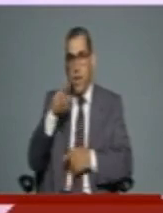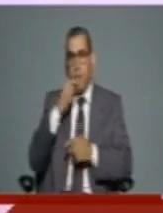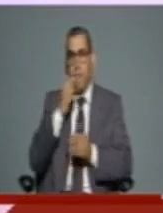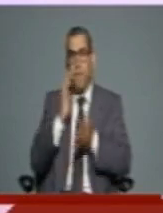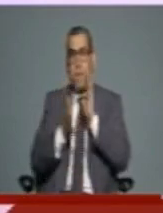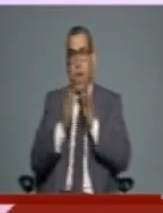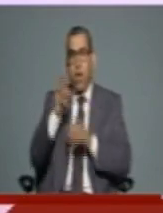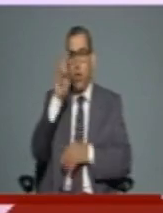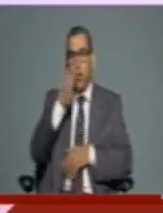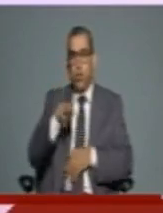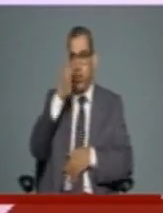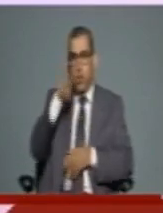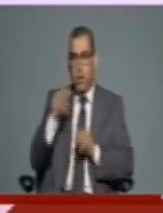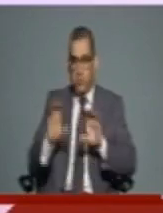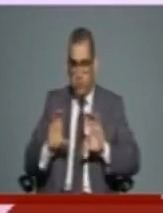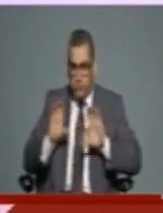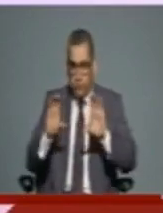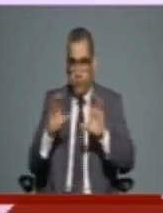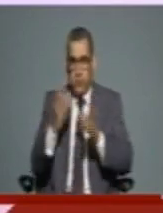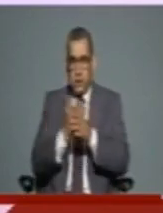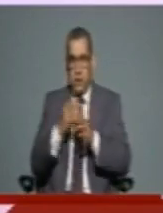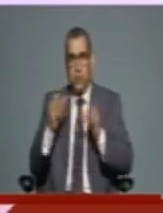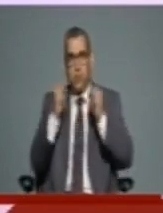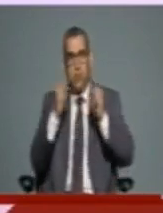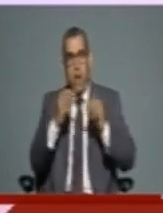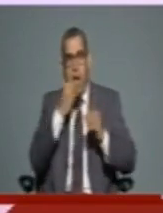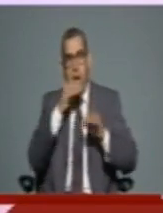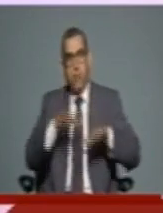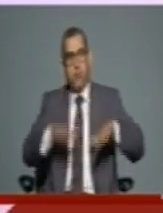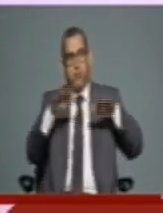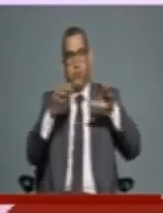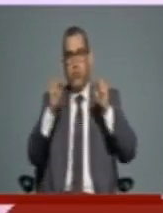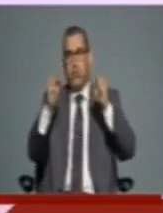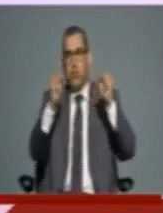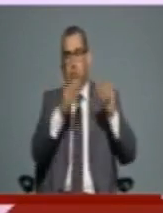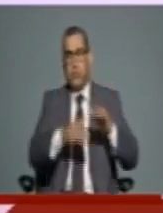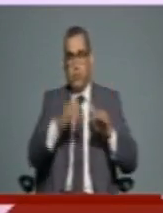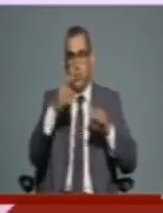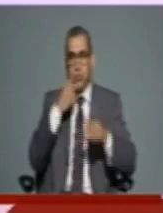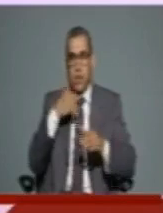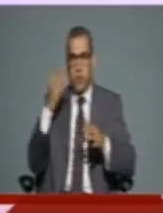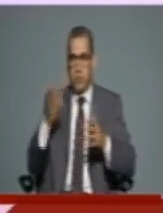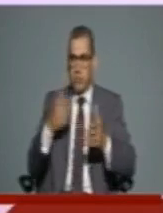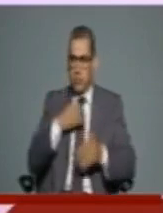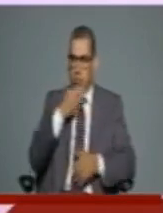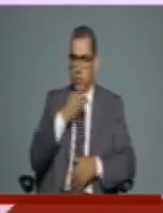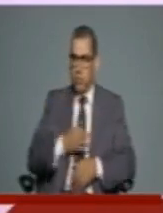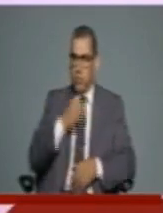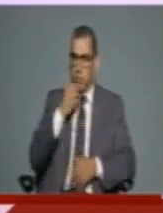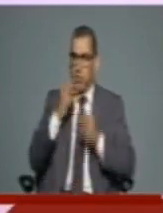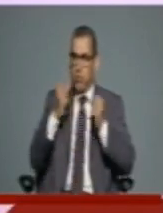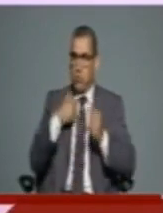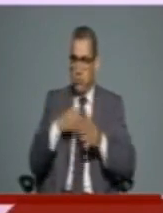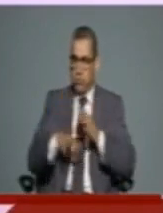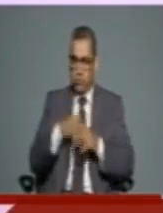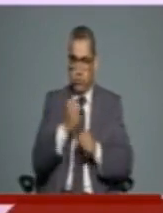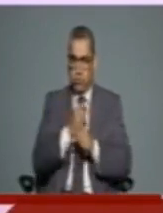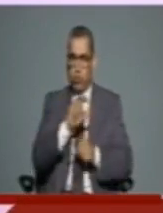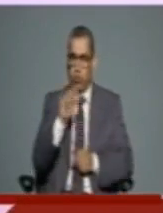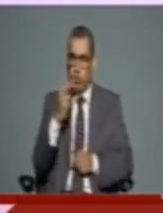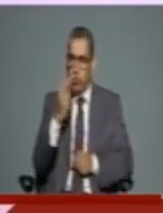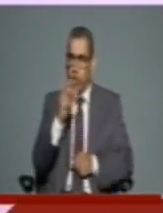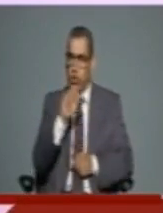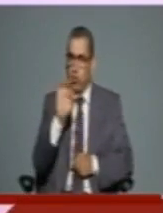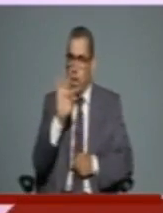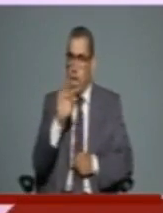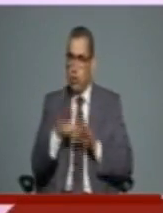1.8 مليار دولار لرفع الاحتياطات الاستراتيجية، وكنت أنا مستغرب، طب ما احنا بنشتغل على 2 و3 شهور